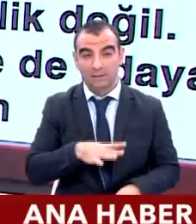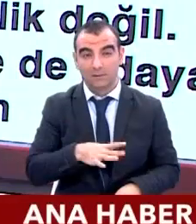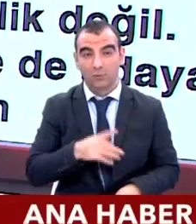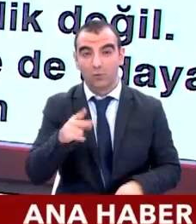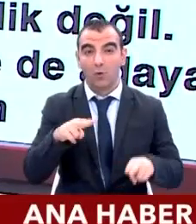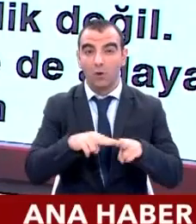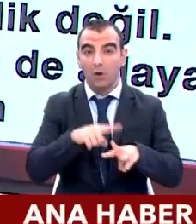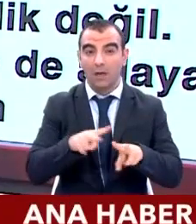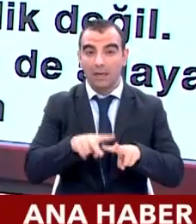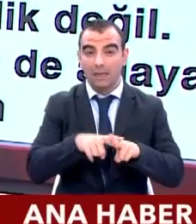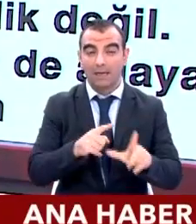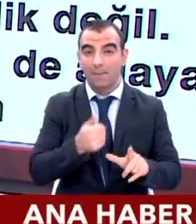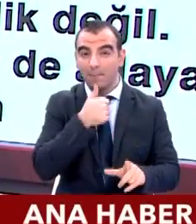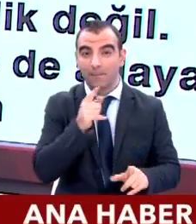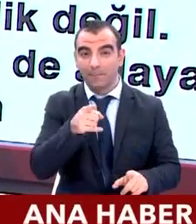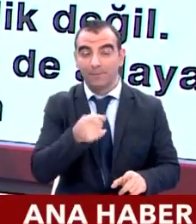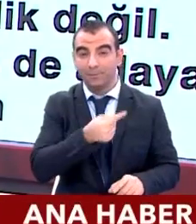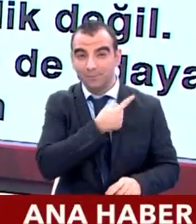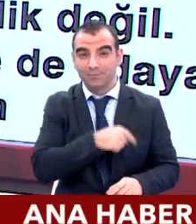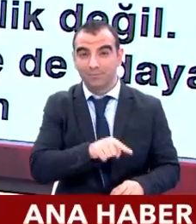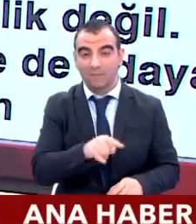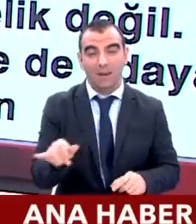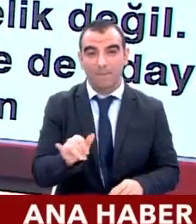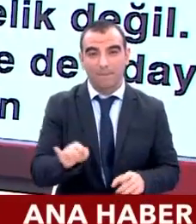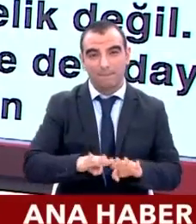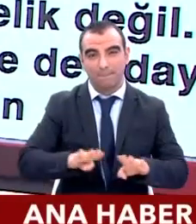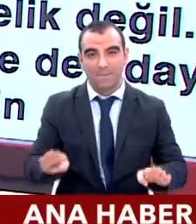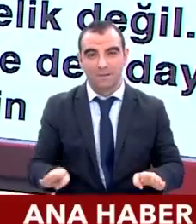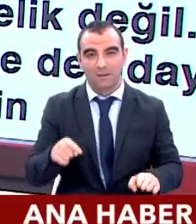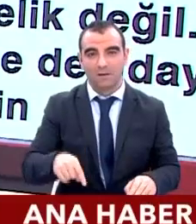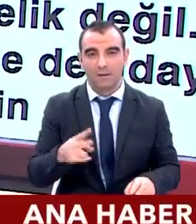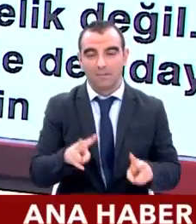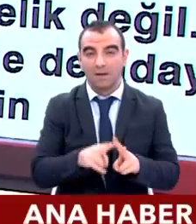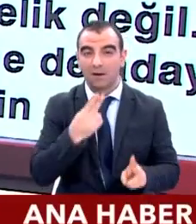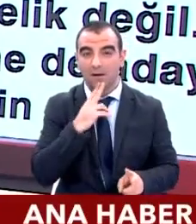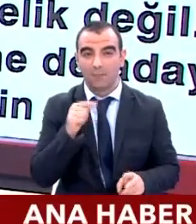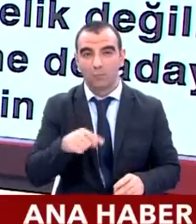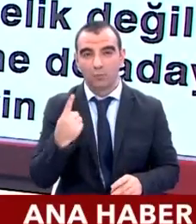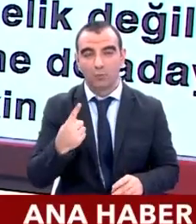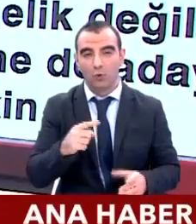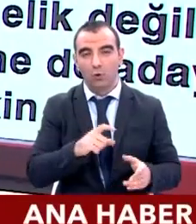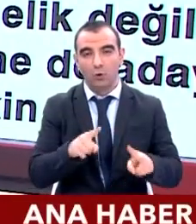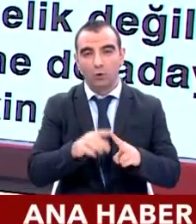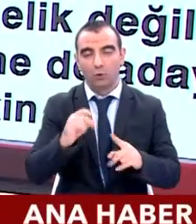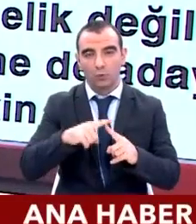Kılıçdaroğlu'nun adaylığına da mesafeli iyi Parti'de Sayın akşener'de Bu da bir Dipnot olarak belirteyim